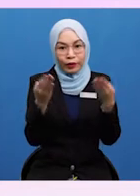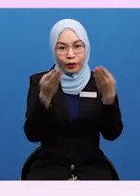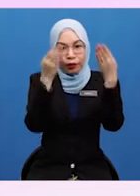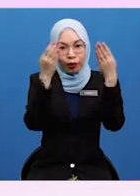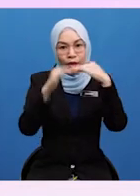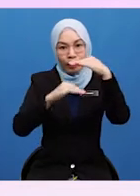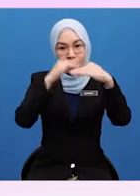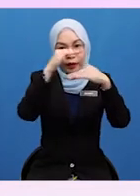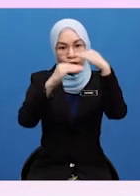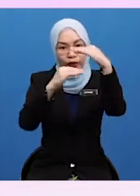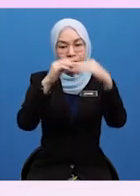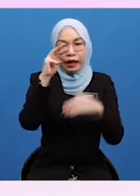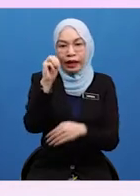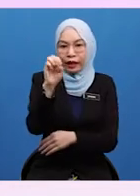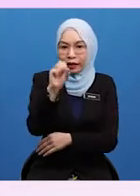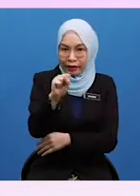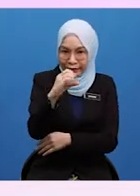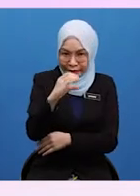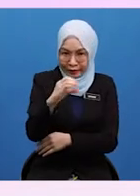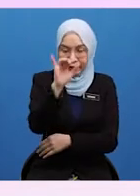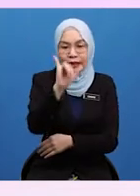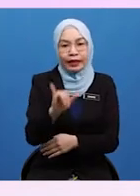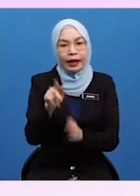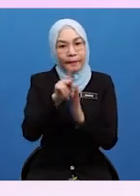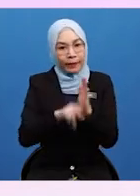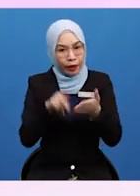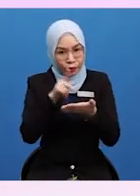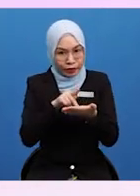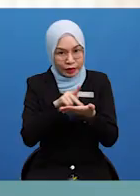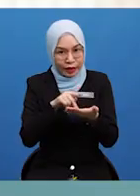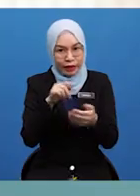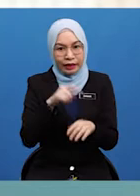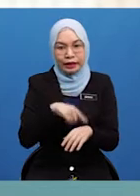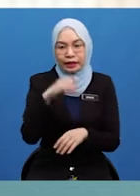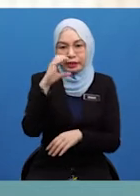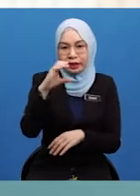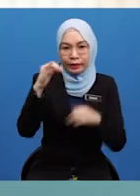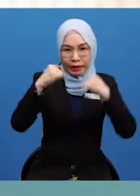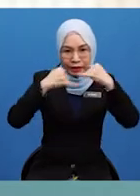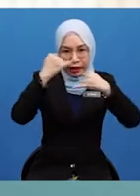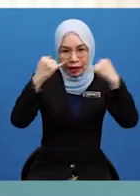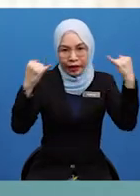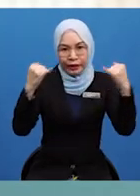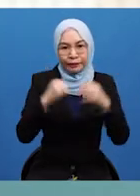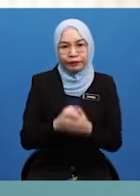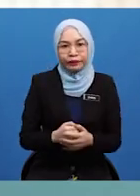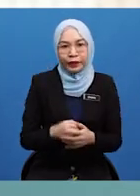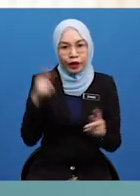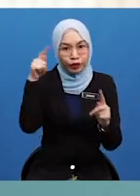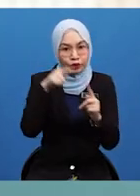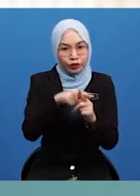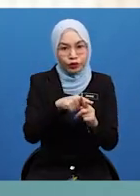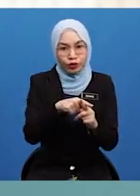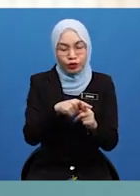MSI yang berpusat di cyberjaya tujuan MSI ini ditubuhkan